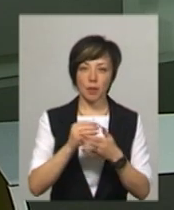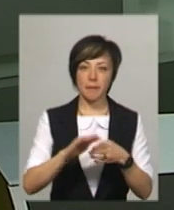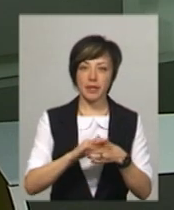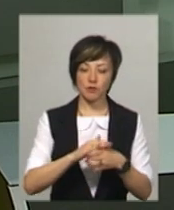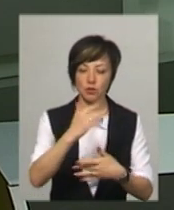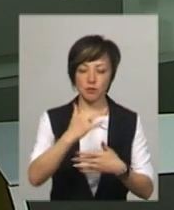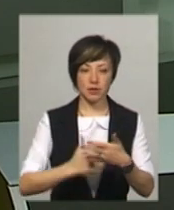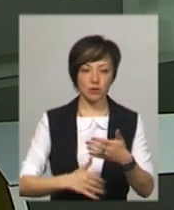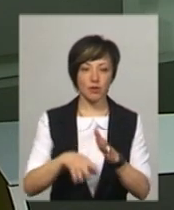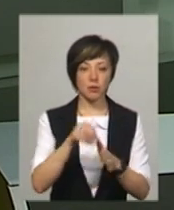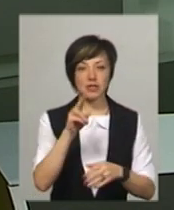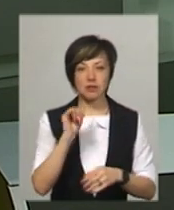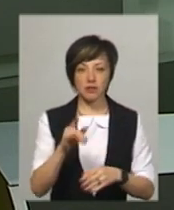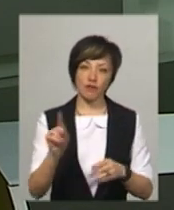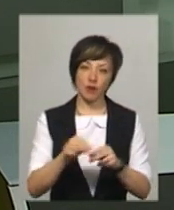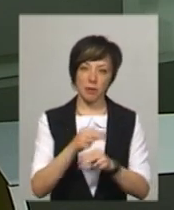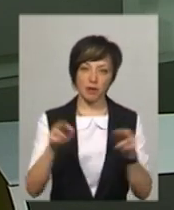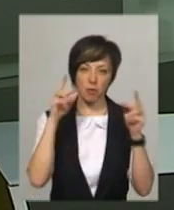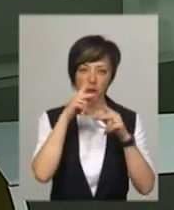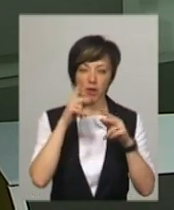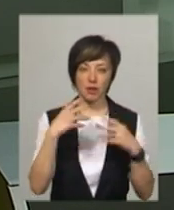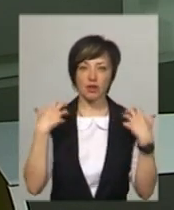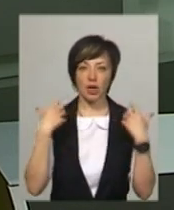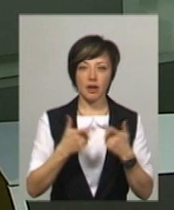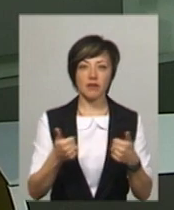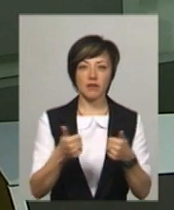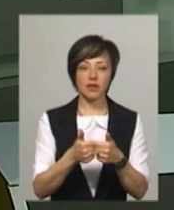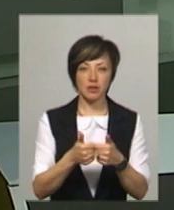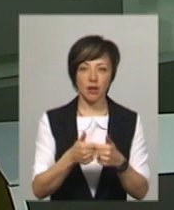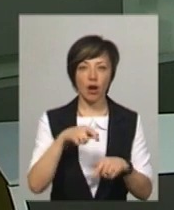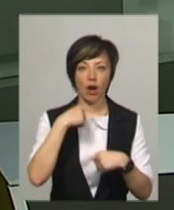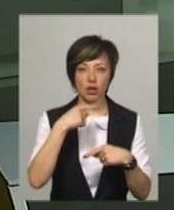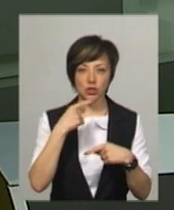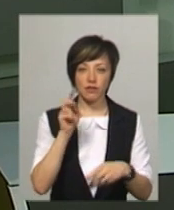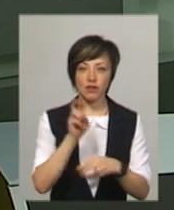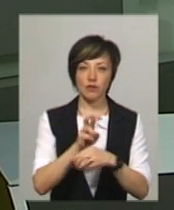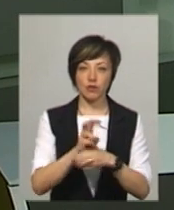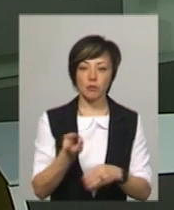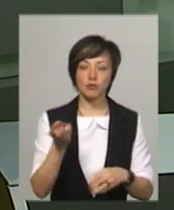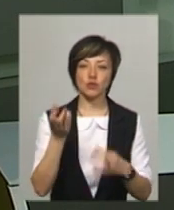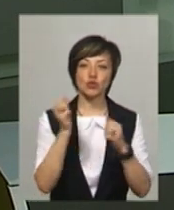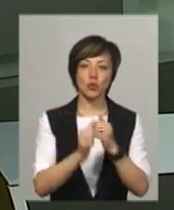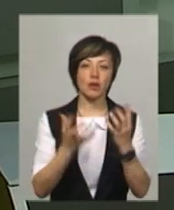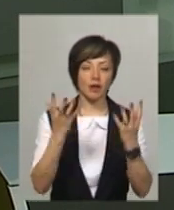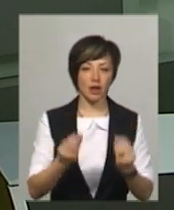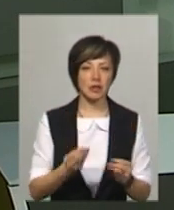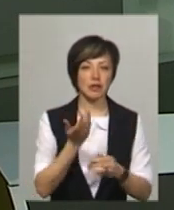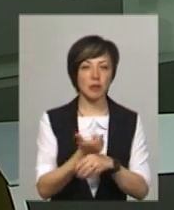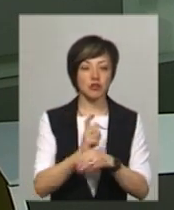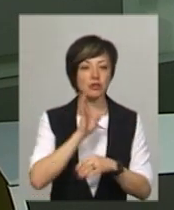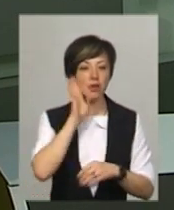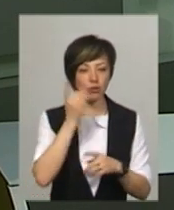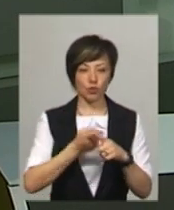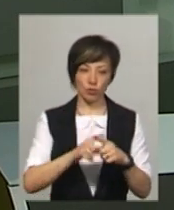до списку виборців чи виправити помилки. Начальник відділу Олег Торкало каже, відвідувачі приходять щоденно, найбільше зранку,